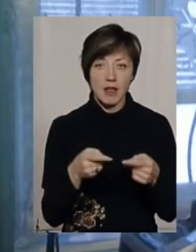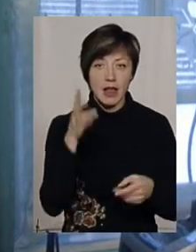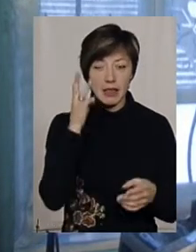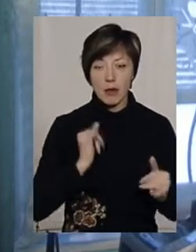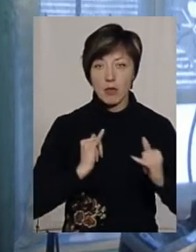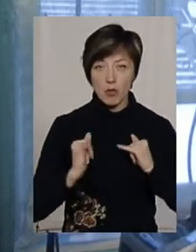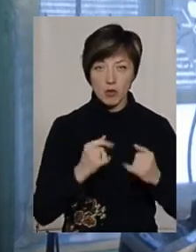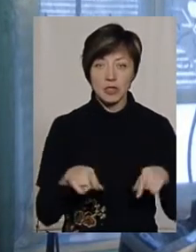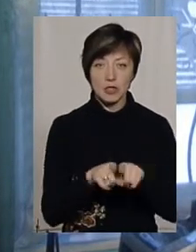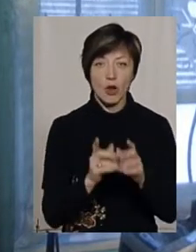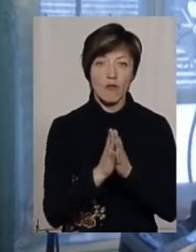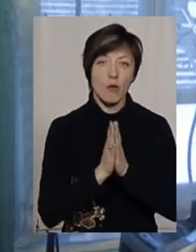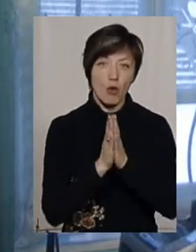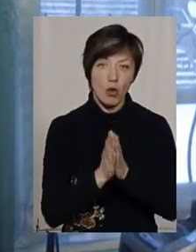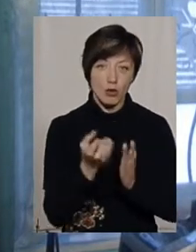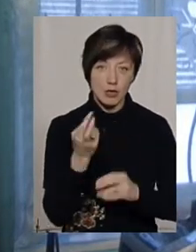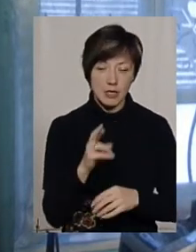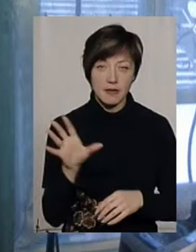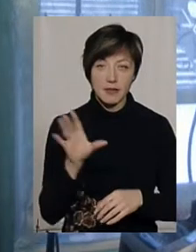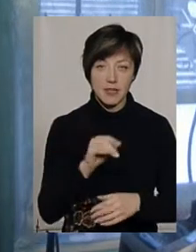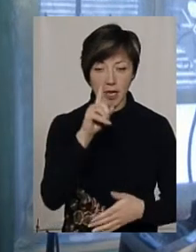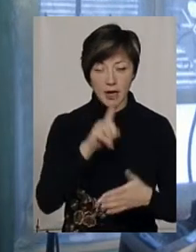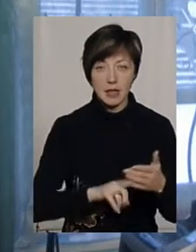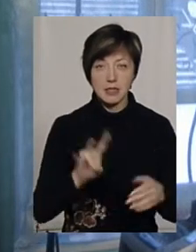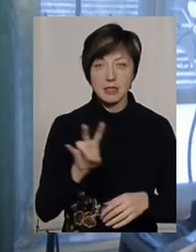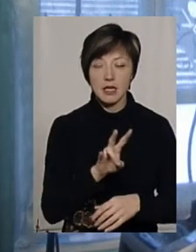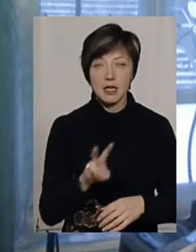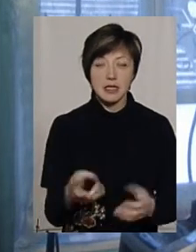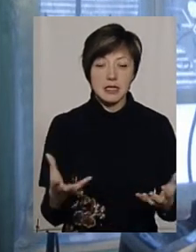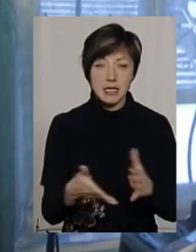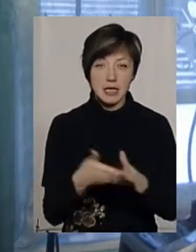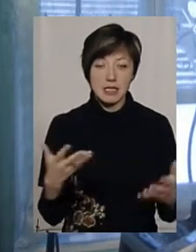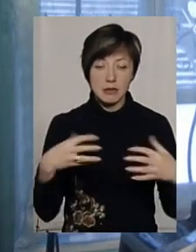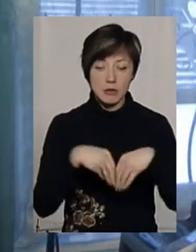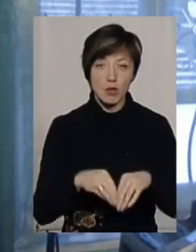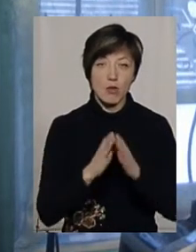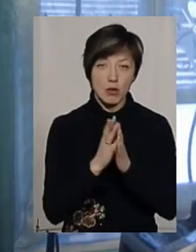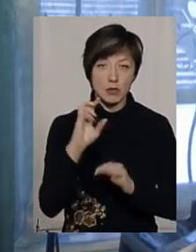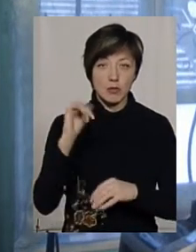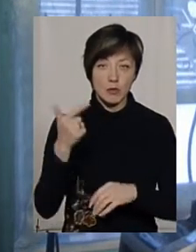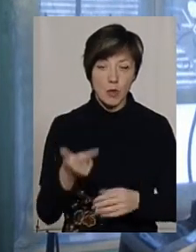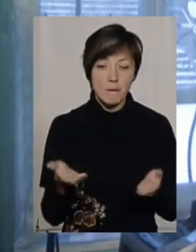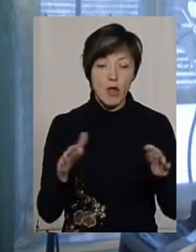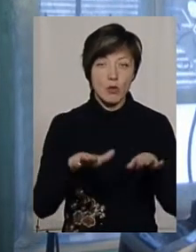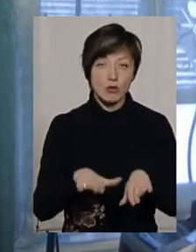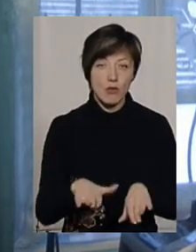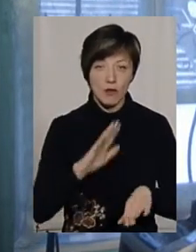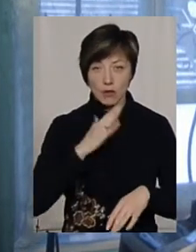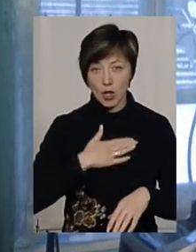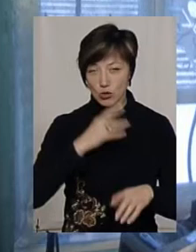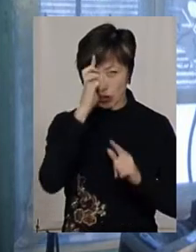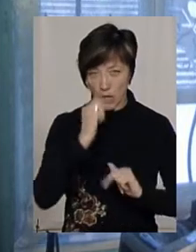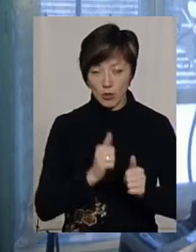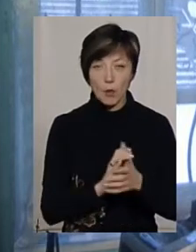ще й вимолюється. Я хочу усіх християн закликати до спільної молитви, що Господь благословив нашу